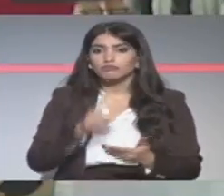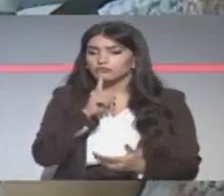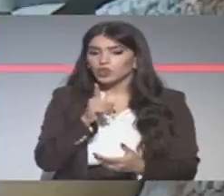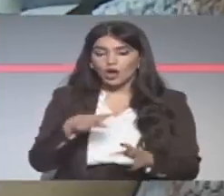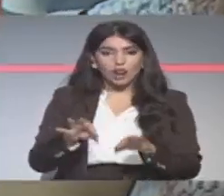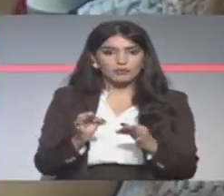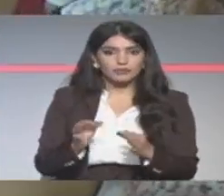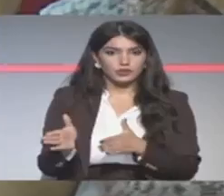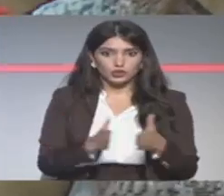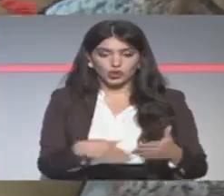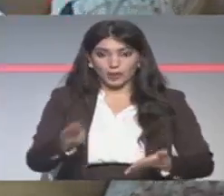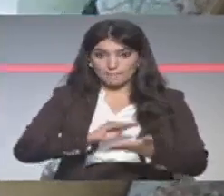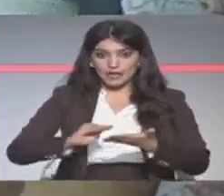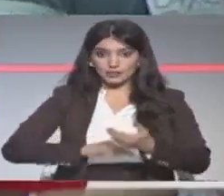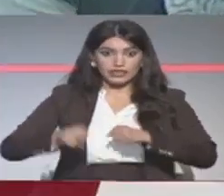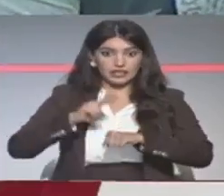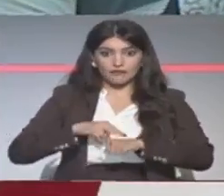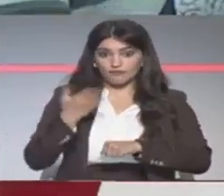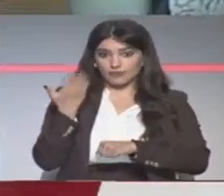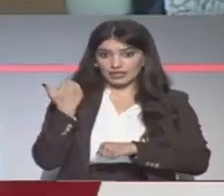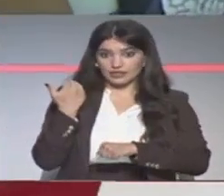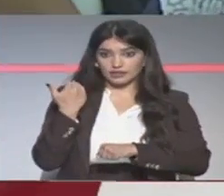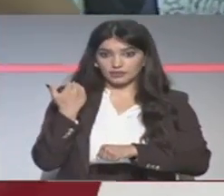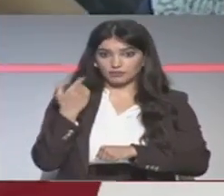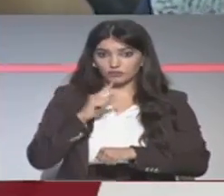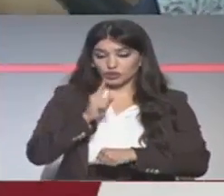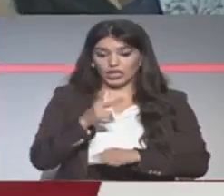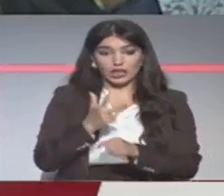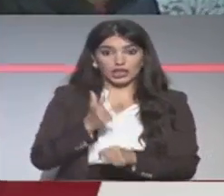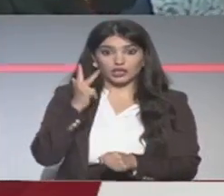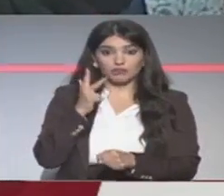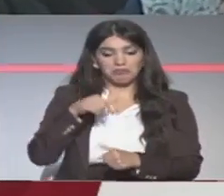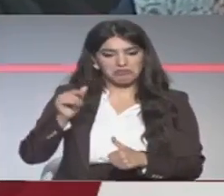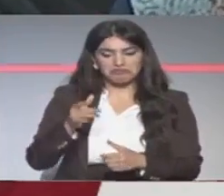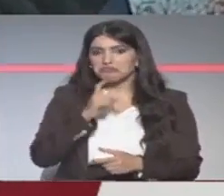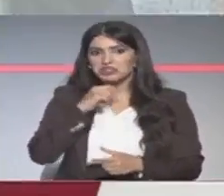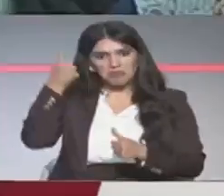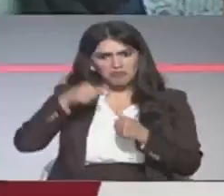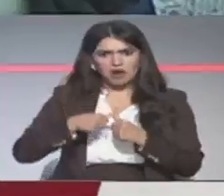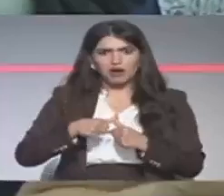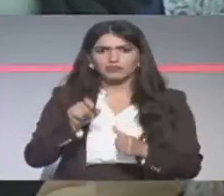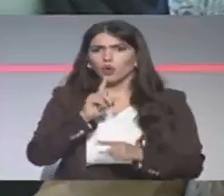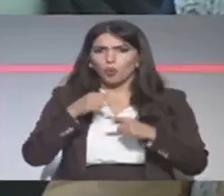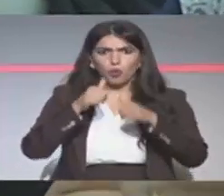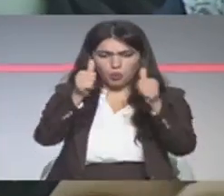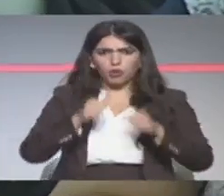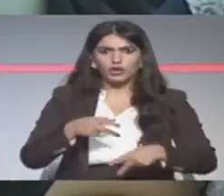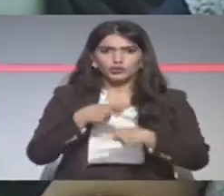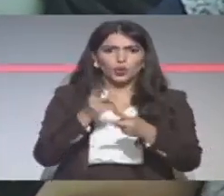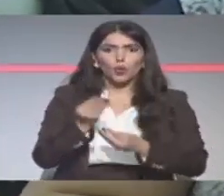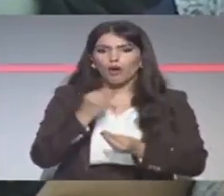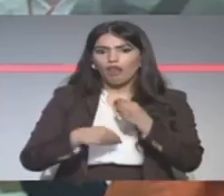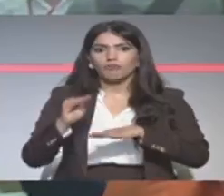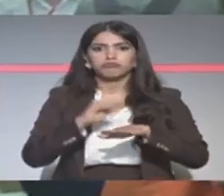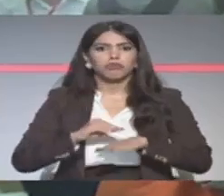حل. المكتب التنفيذي القديم أين pendant 3 ans ما نذكرش منه حتى شيء، كان بلاغات ولا تنديد